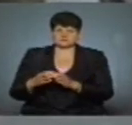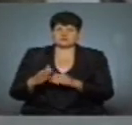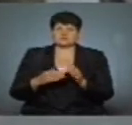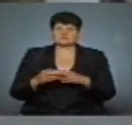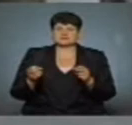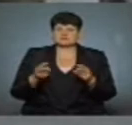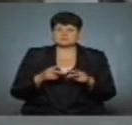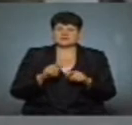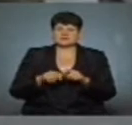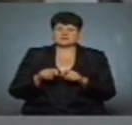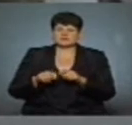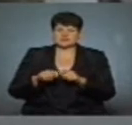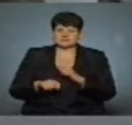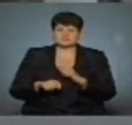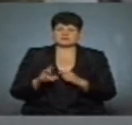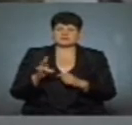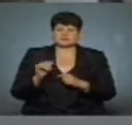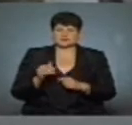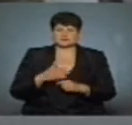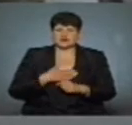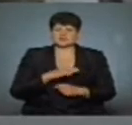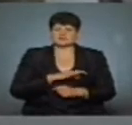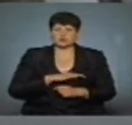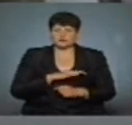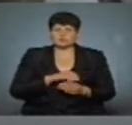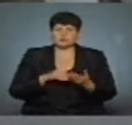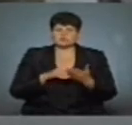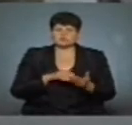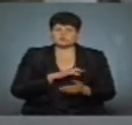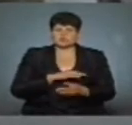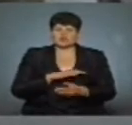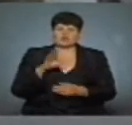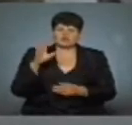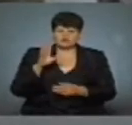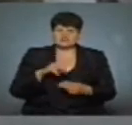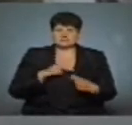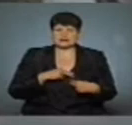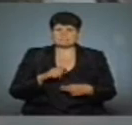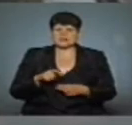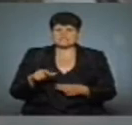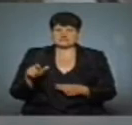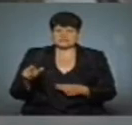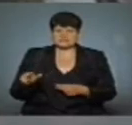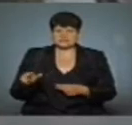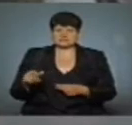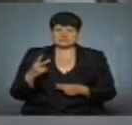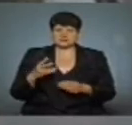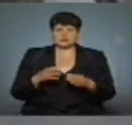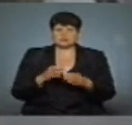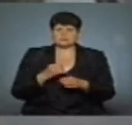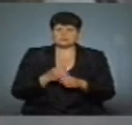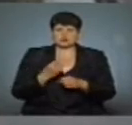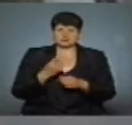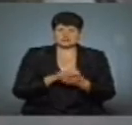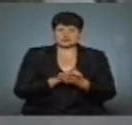Фахівців тестують наших вихователів, помічників, вихователів, всіх без винятку працівників. Дві групи працює, одна